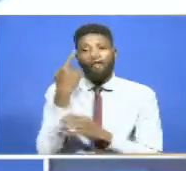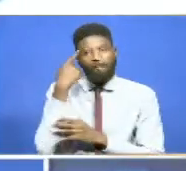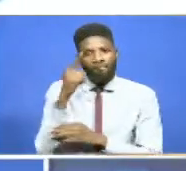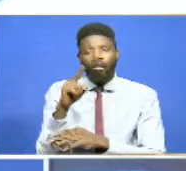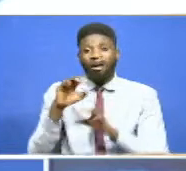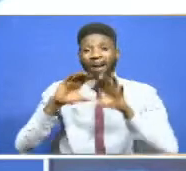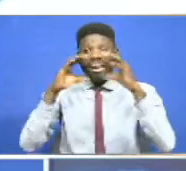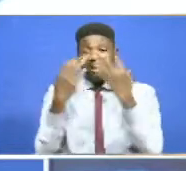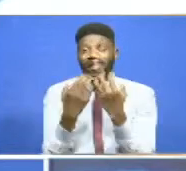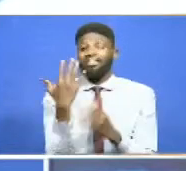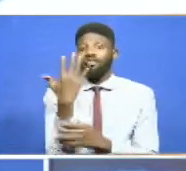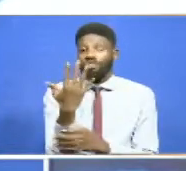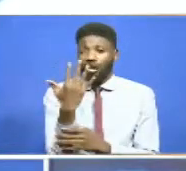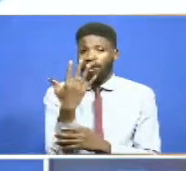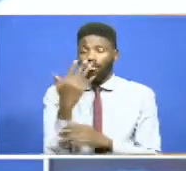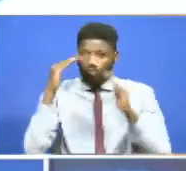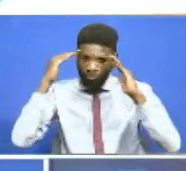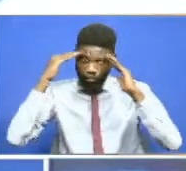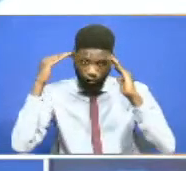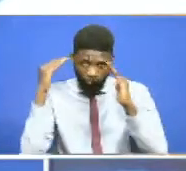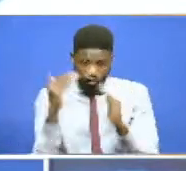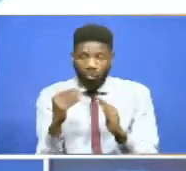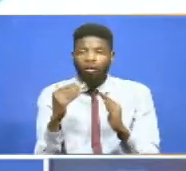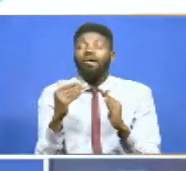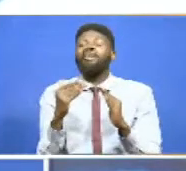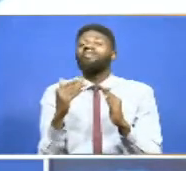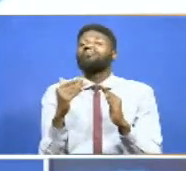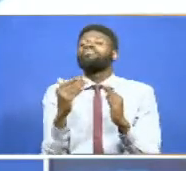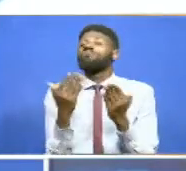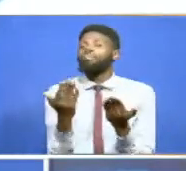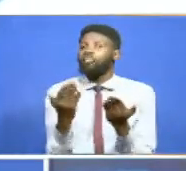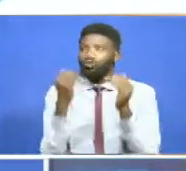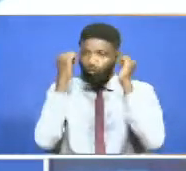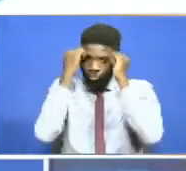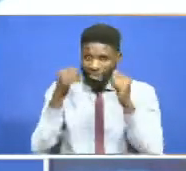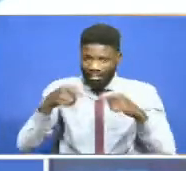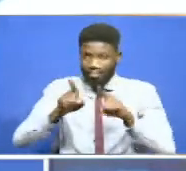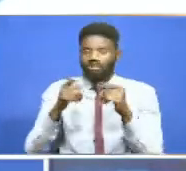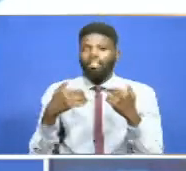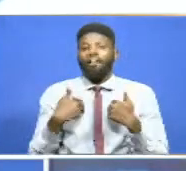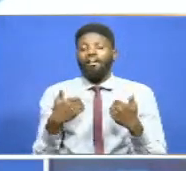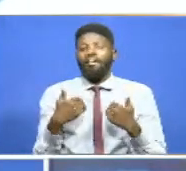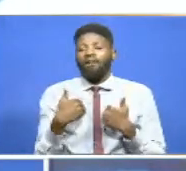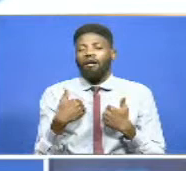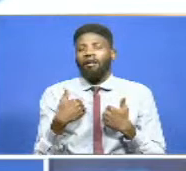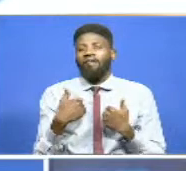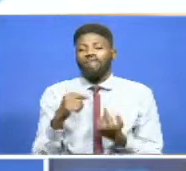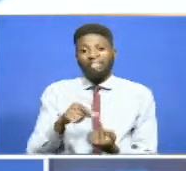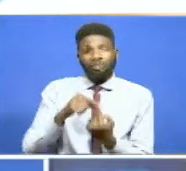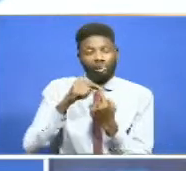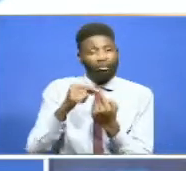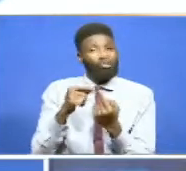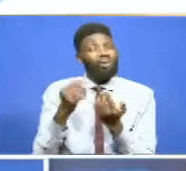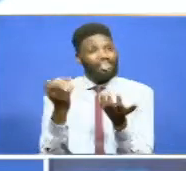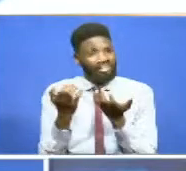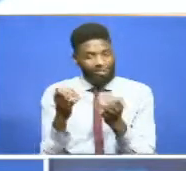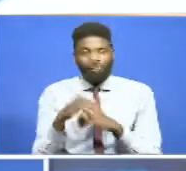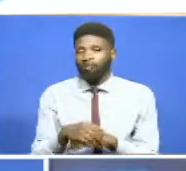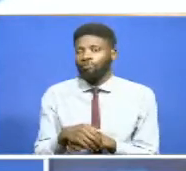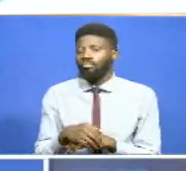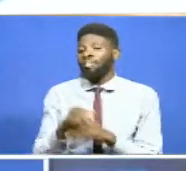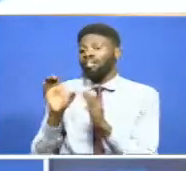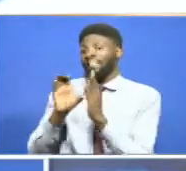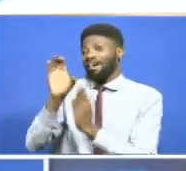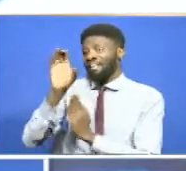5 ili kushughulikia mahitaji ya wanafunzi walio na mahitaji maalum. Hii ni baada ya kutayarishwa na kuidhinishwa kwa mtaala wa